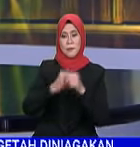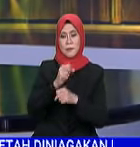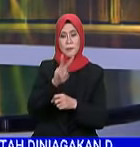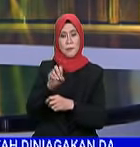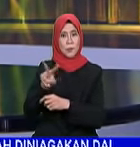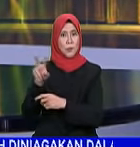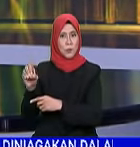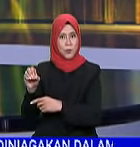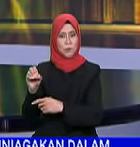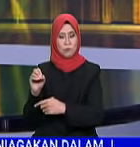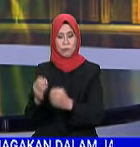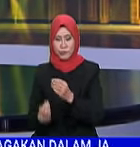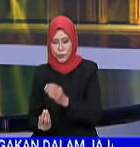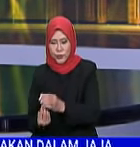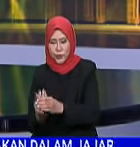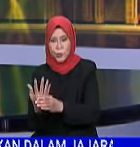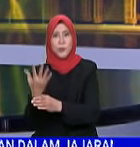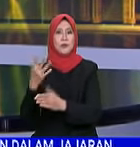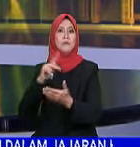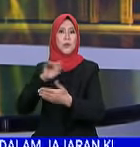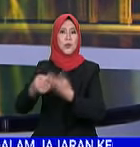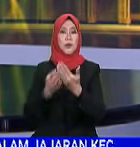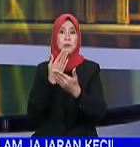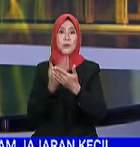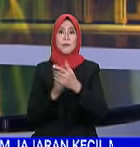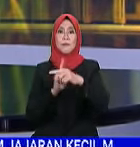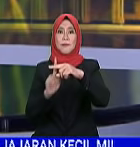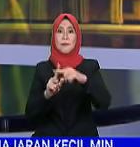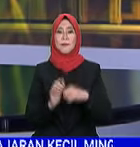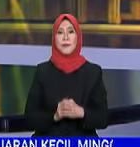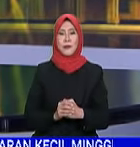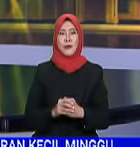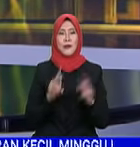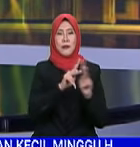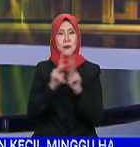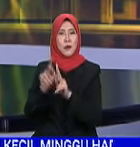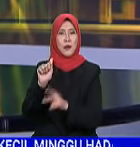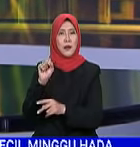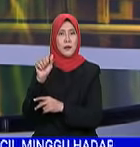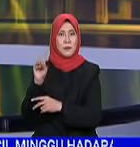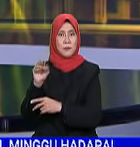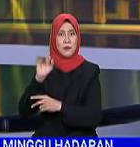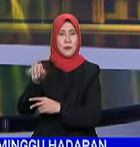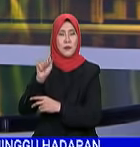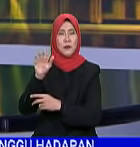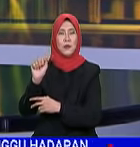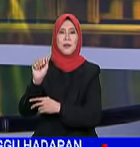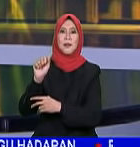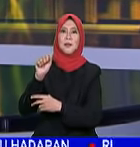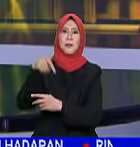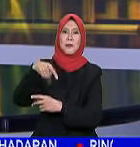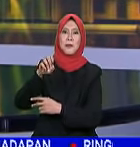menunjukkan perkembangan positif. Projek rintis PPSB Kampung Asam Jawa di Pendang kini merekodkan purata hasil